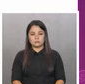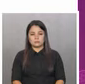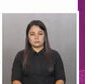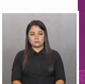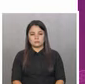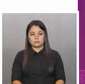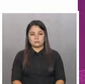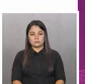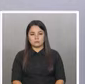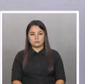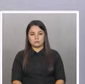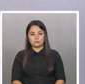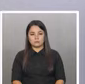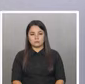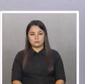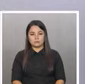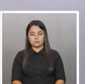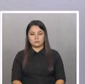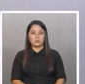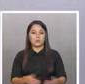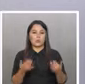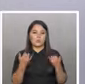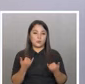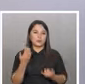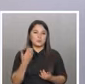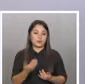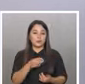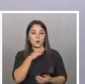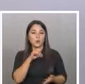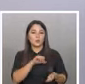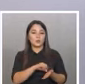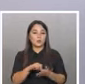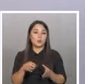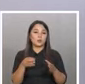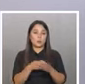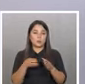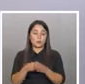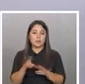1-ге тең болады. Ал оқушылар, бүгін сіздер көп мүшелерді топтау